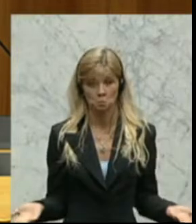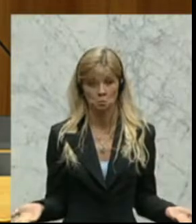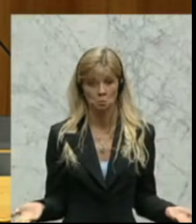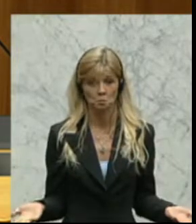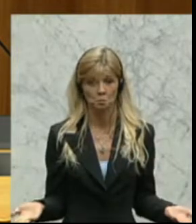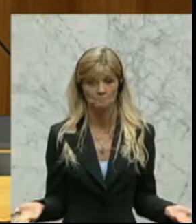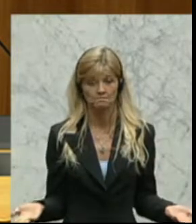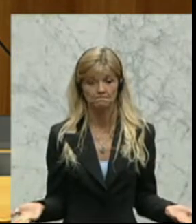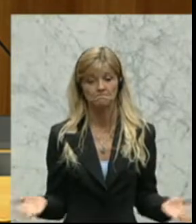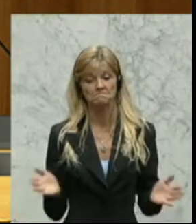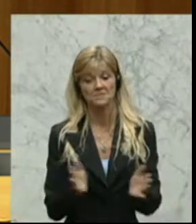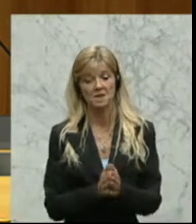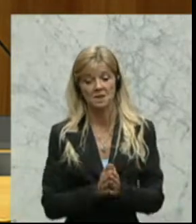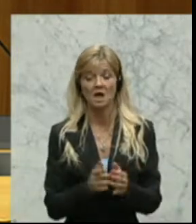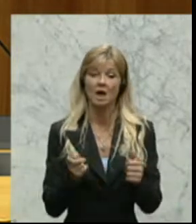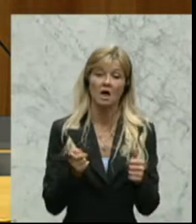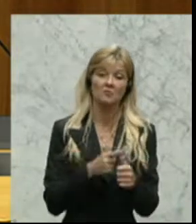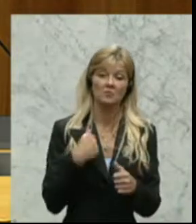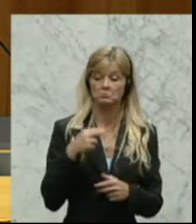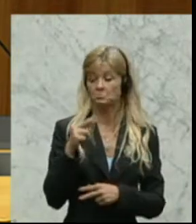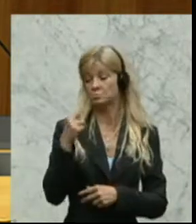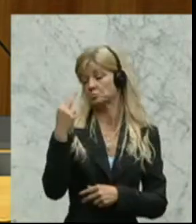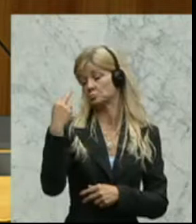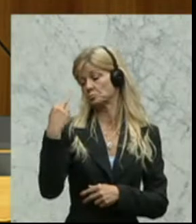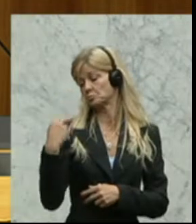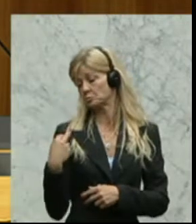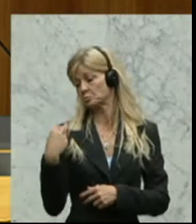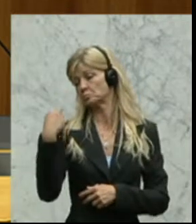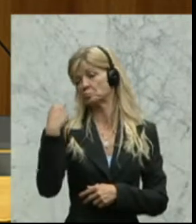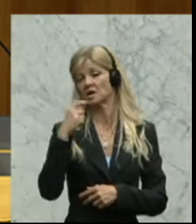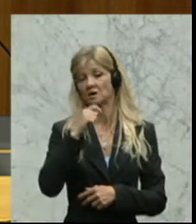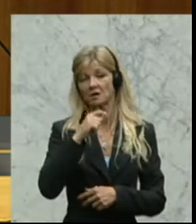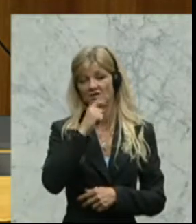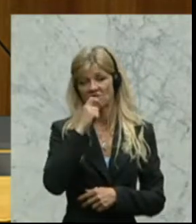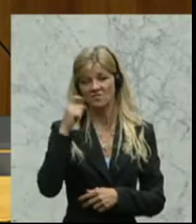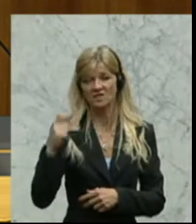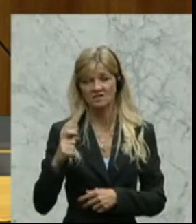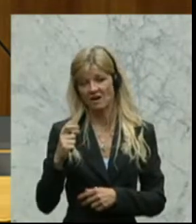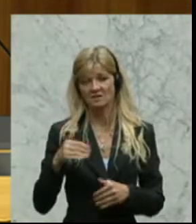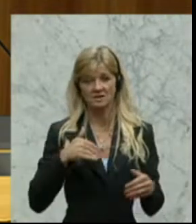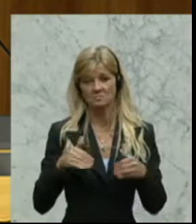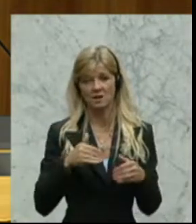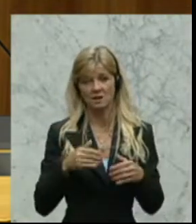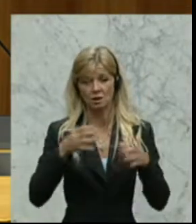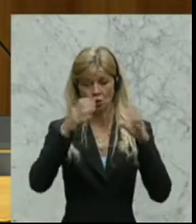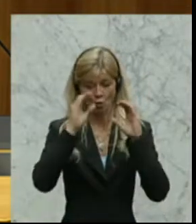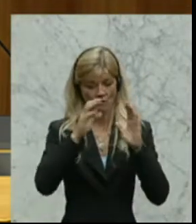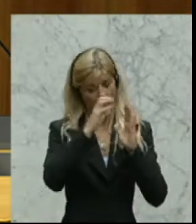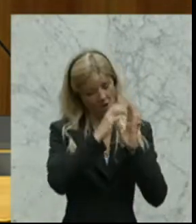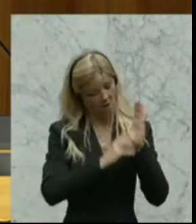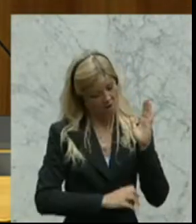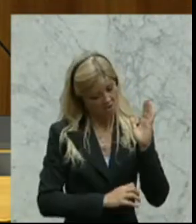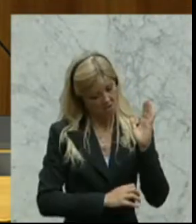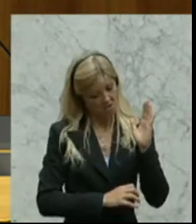Wenn ich zurückschaue in die Liste der Finanzminister von der ÖVP, so hat es vor Maria Fekter schon jemanden gegeben, Frau